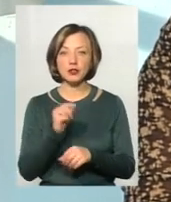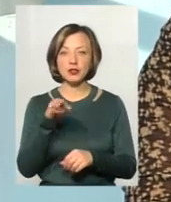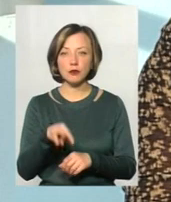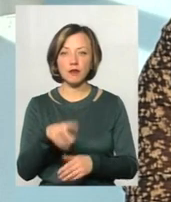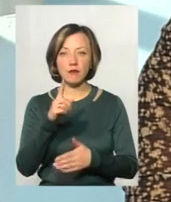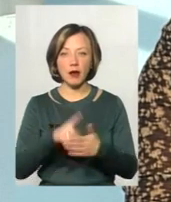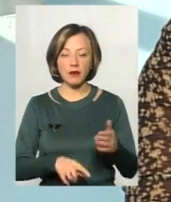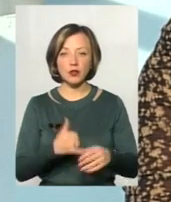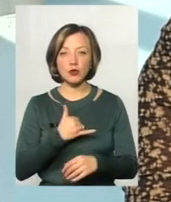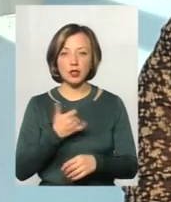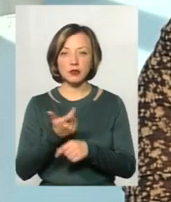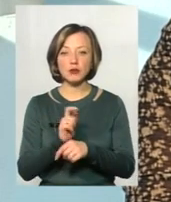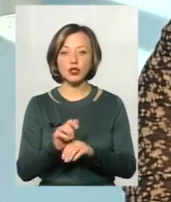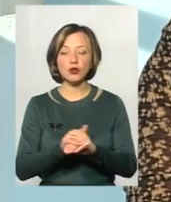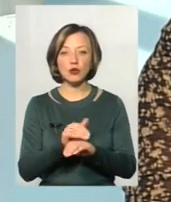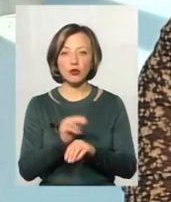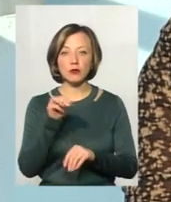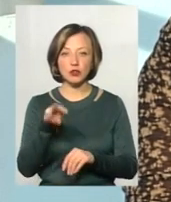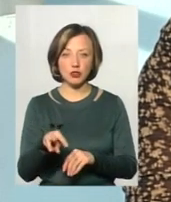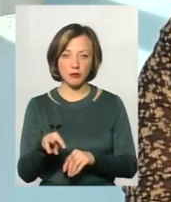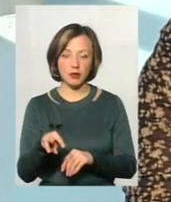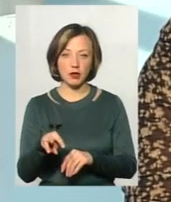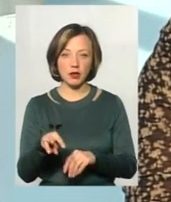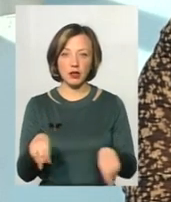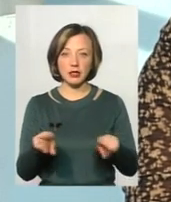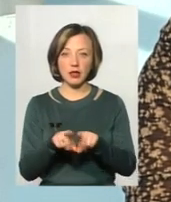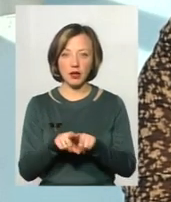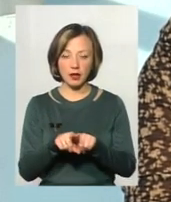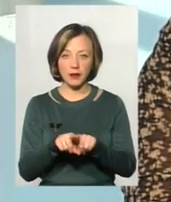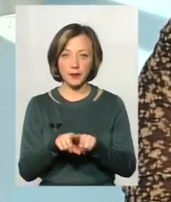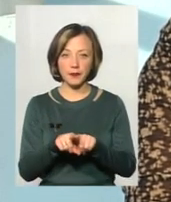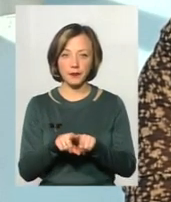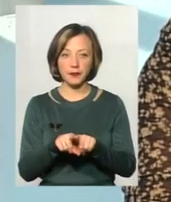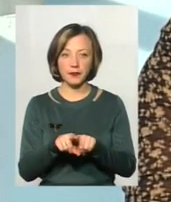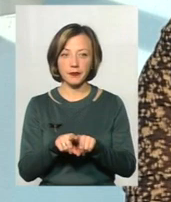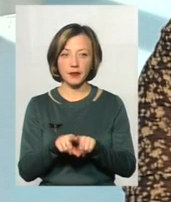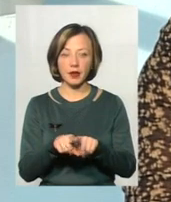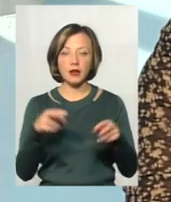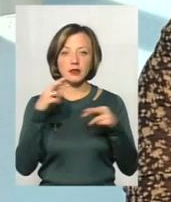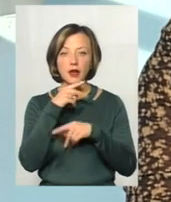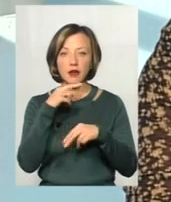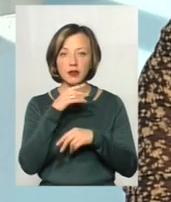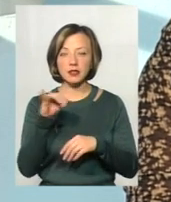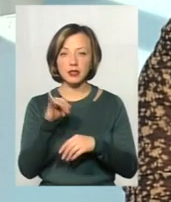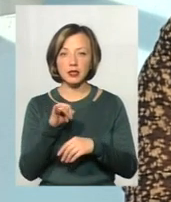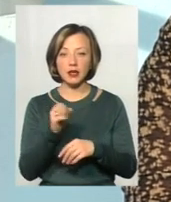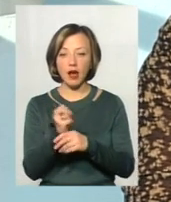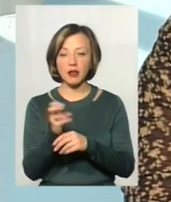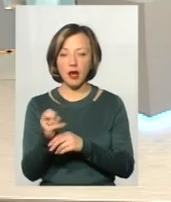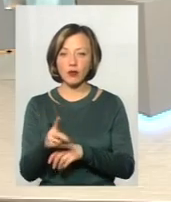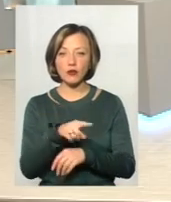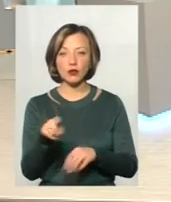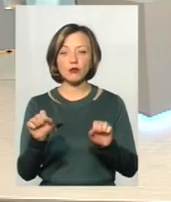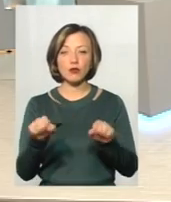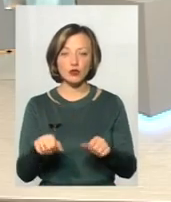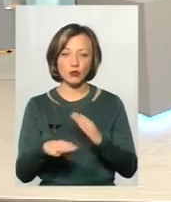нас більше добрих людей, чим, як то кажуть, таке, що тих тварин травлять і ганяють. І вони можуть